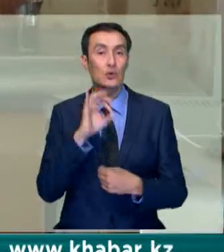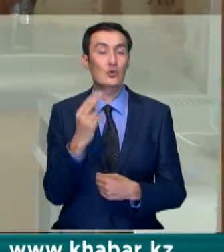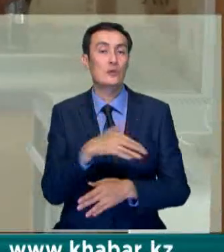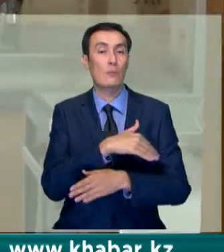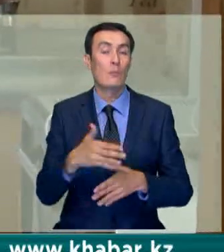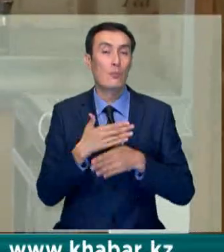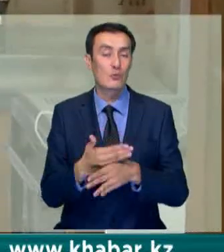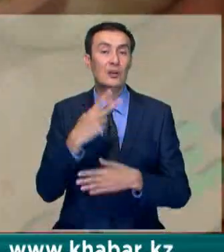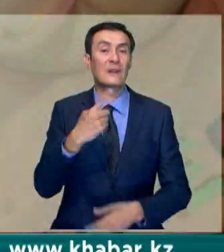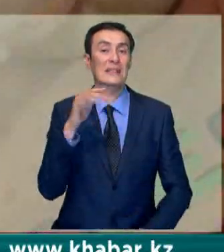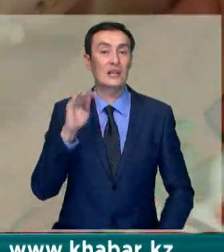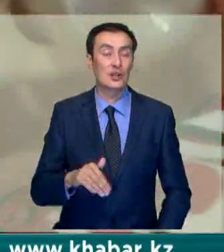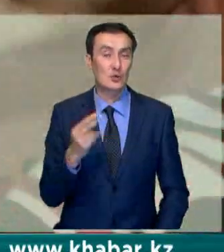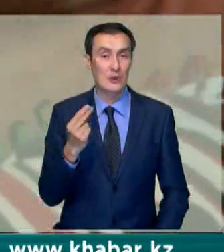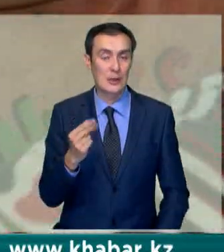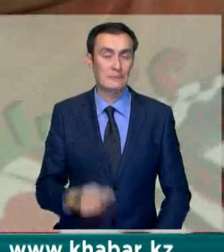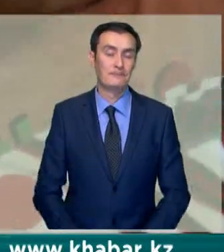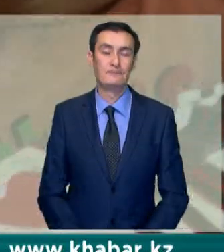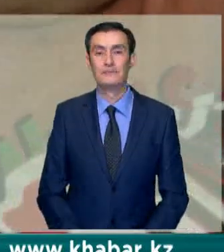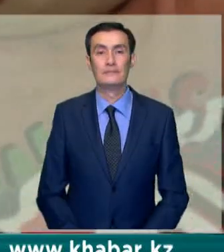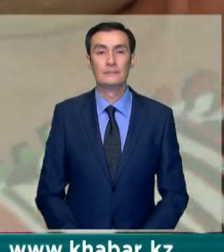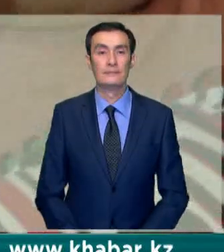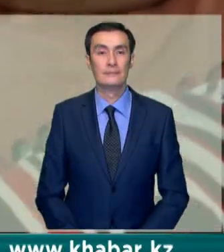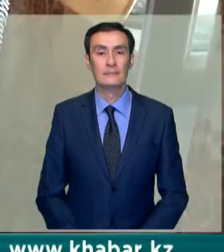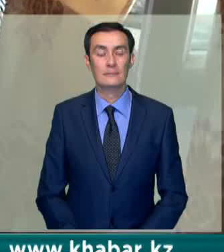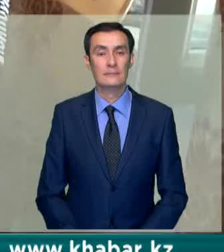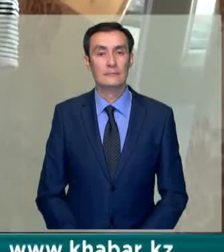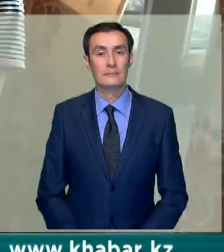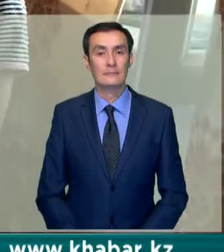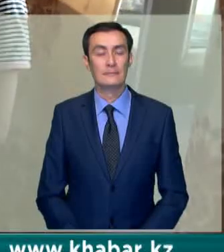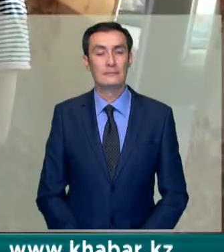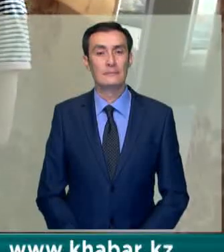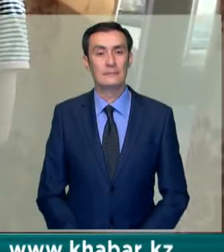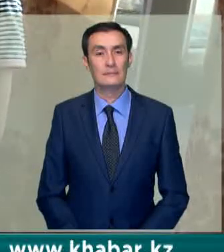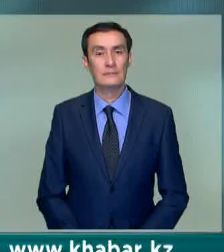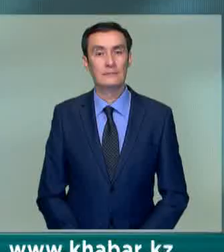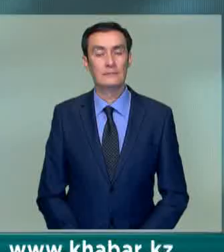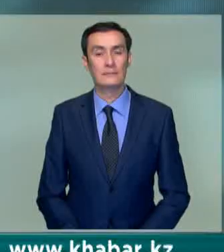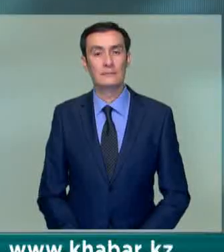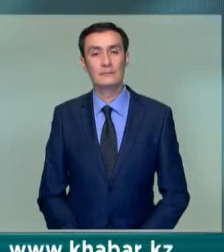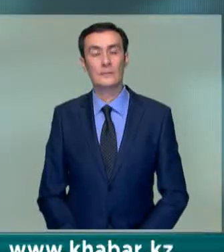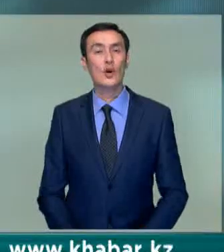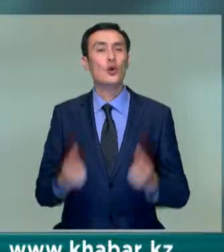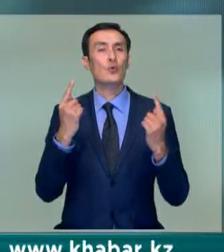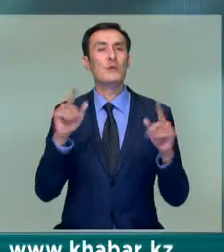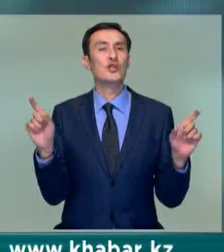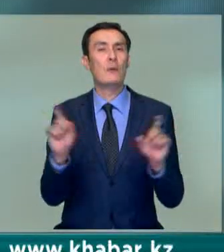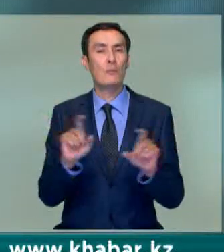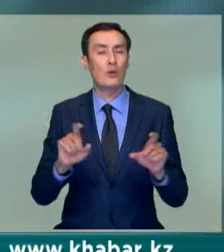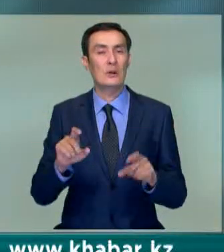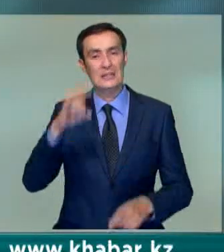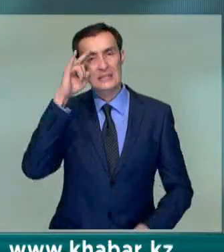помощь в 21 тысячу тенге. Катерина Попкова, Нурмахан Бекмуратов, Шымкент. Крупнейший молл